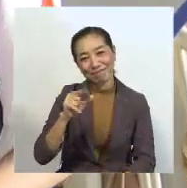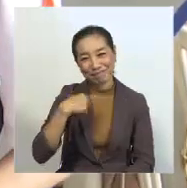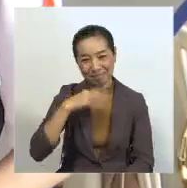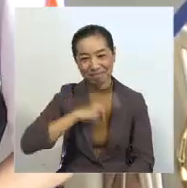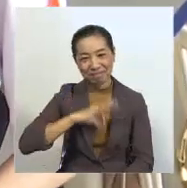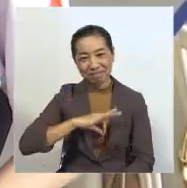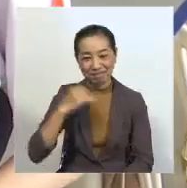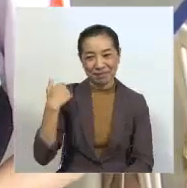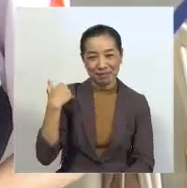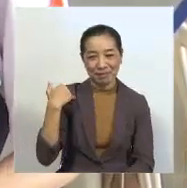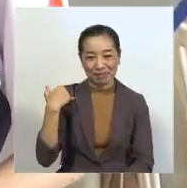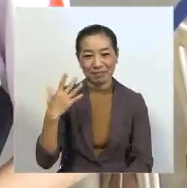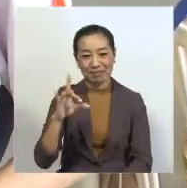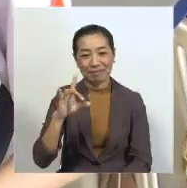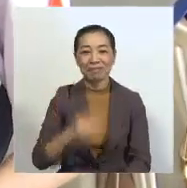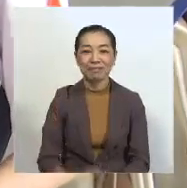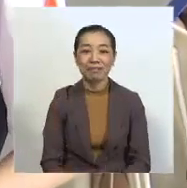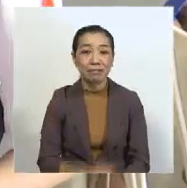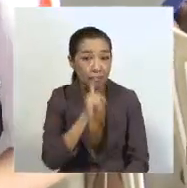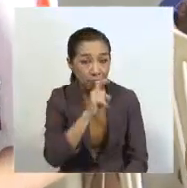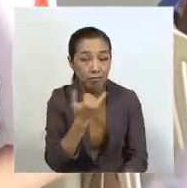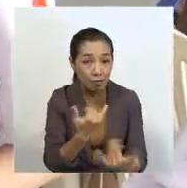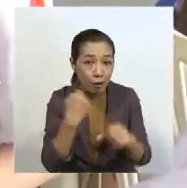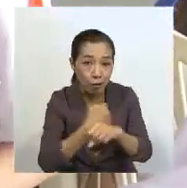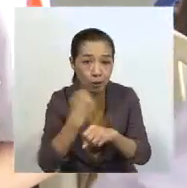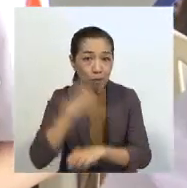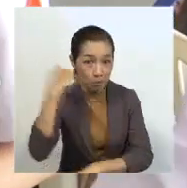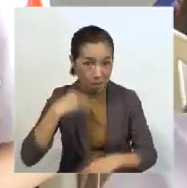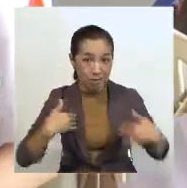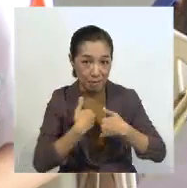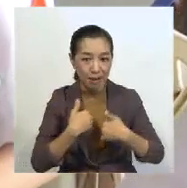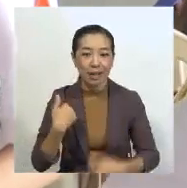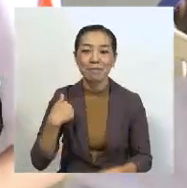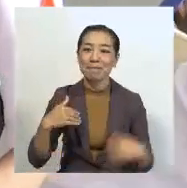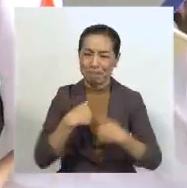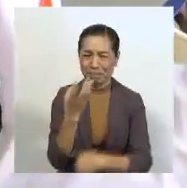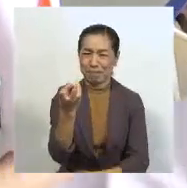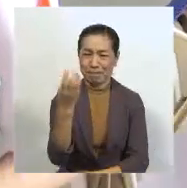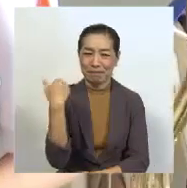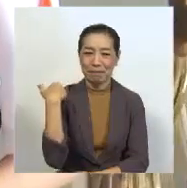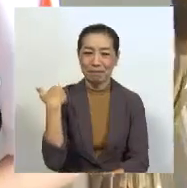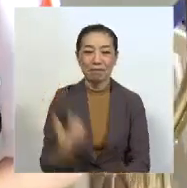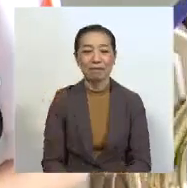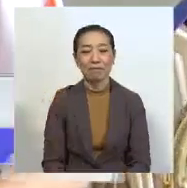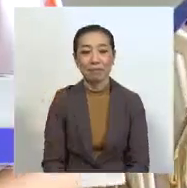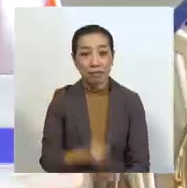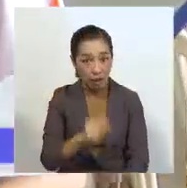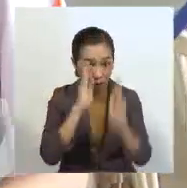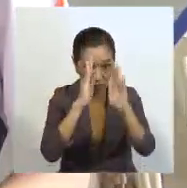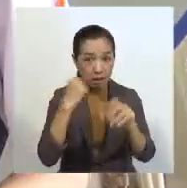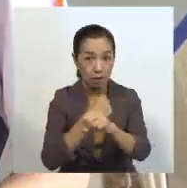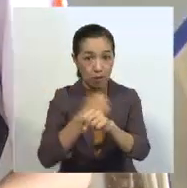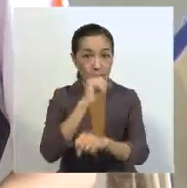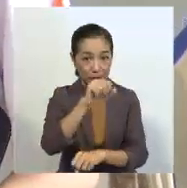30นิดนึง แล้วทีนี้เราซ้อมทุกวันเหนื่อยไ หมเหนื่อยนิดนึง เหนื่อยแต่เราก็ตั้งใ